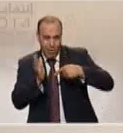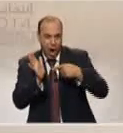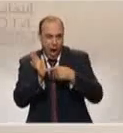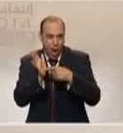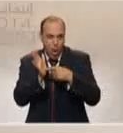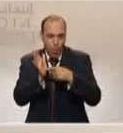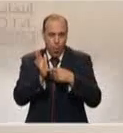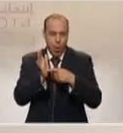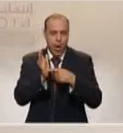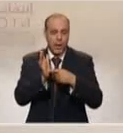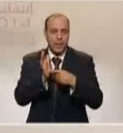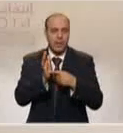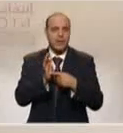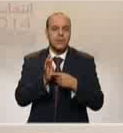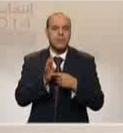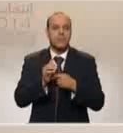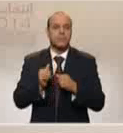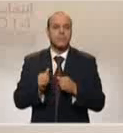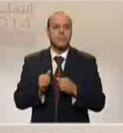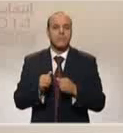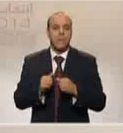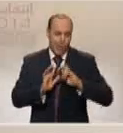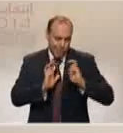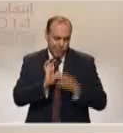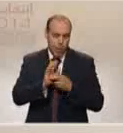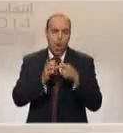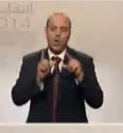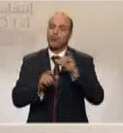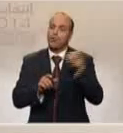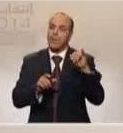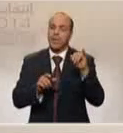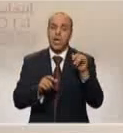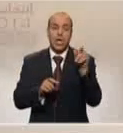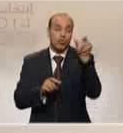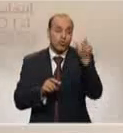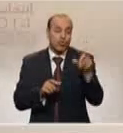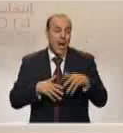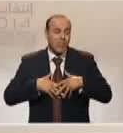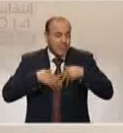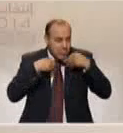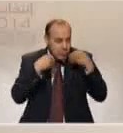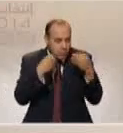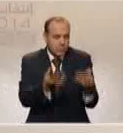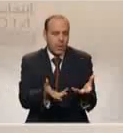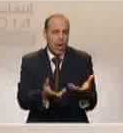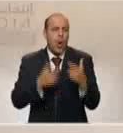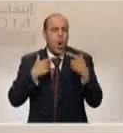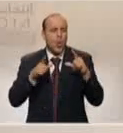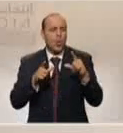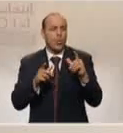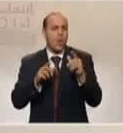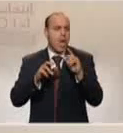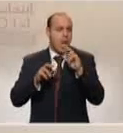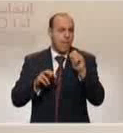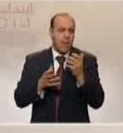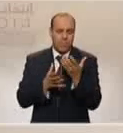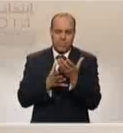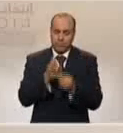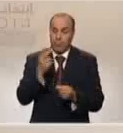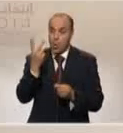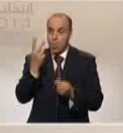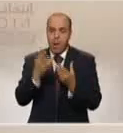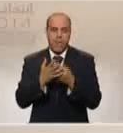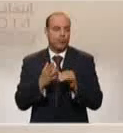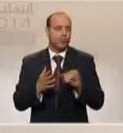اي قانون يسرق منكم الحريه الشعب اللي يضحي بحريته او بامنه يفقد الاثنين